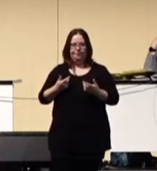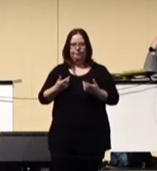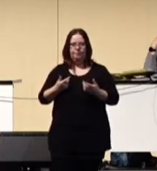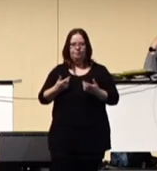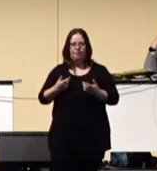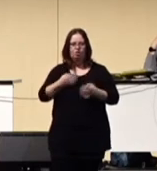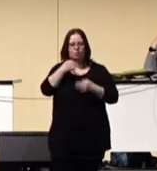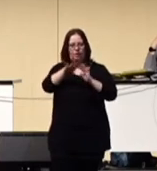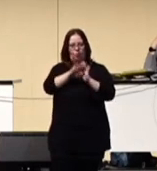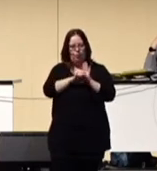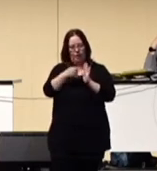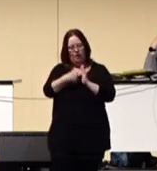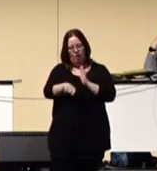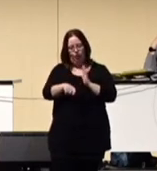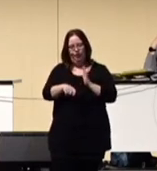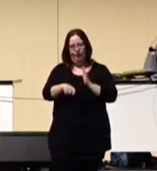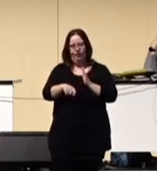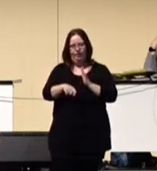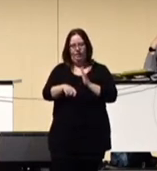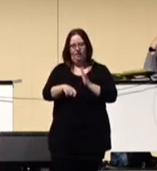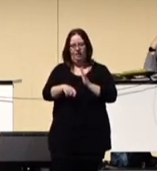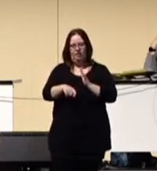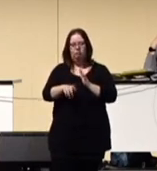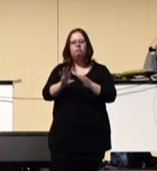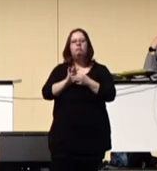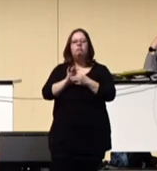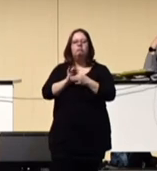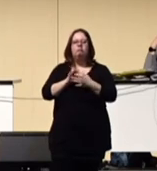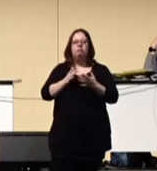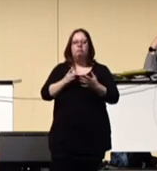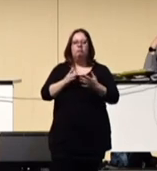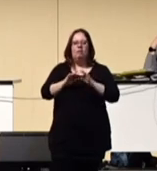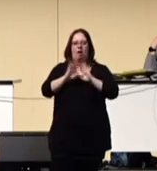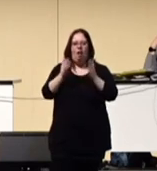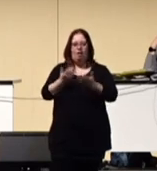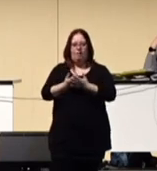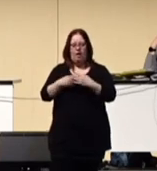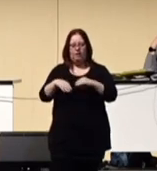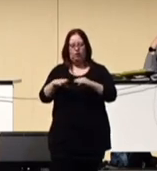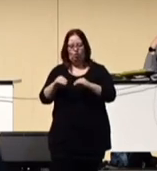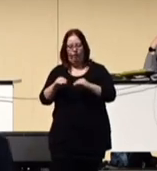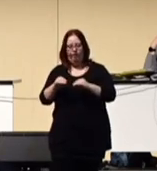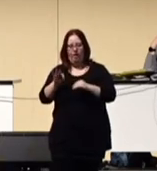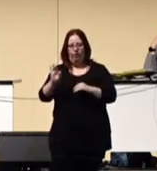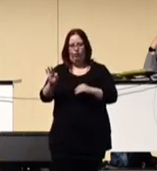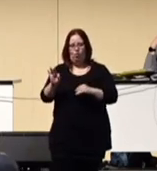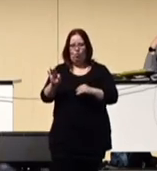entsprechende Programme beschafft worden. Dabei handelt es sich insbesondere um Software für